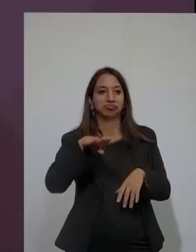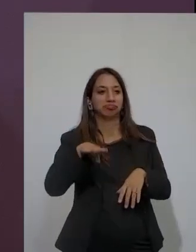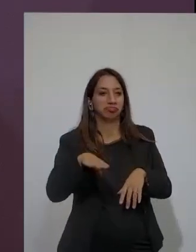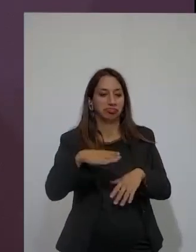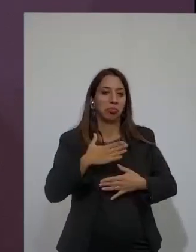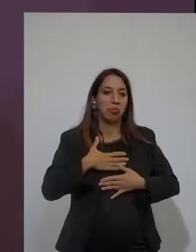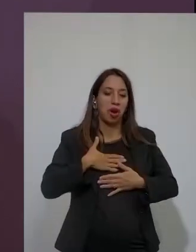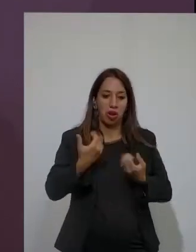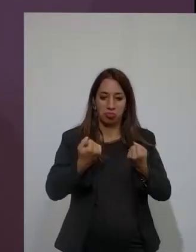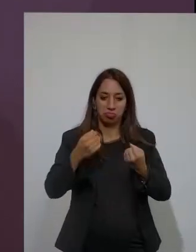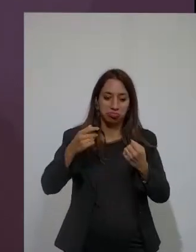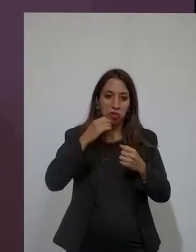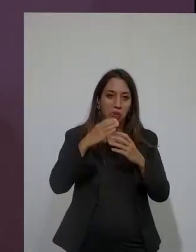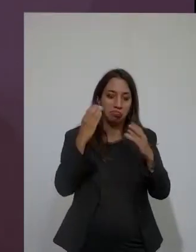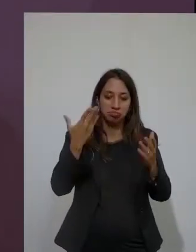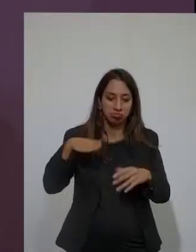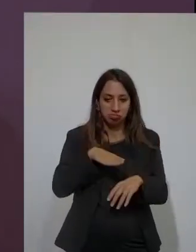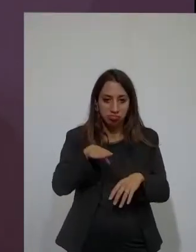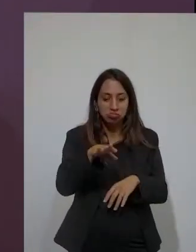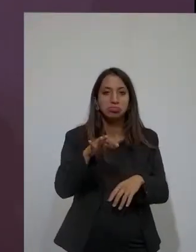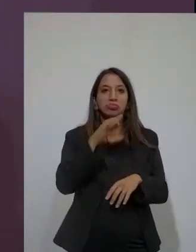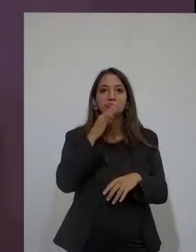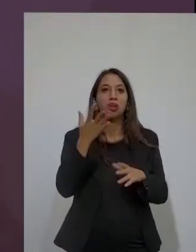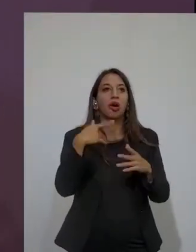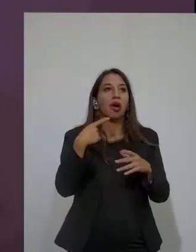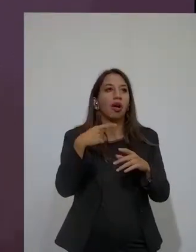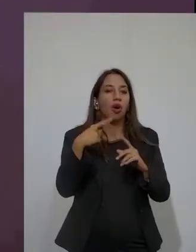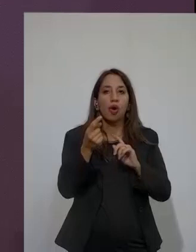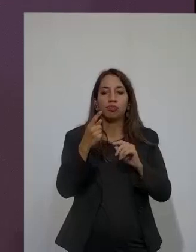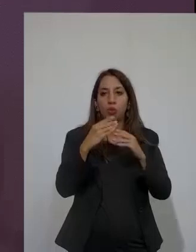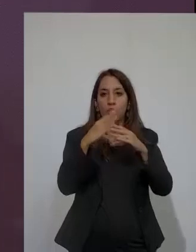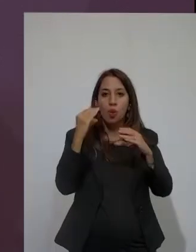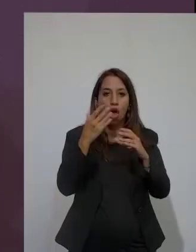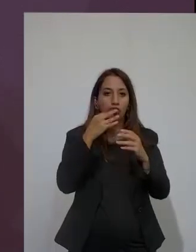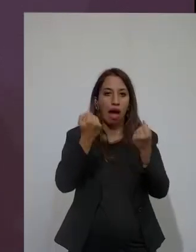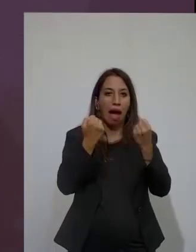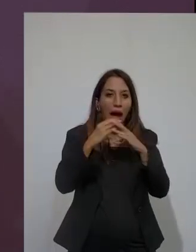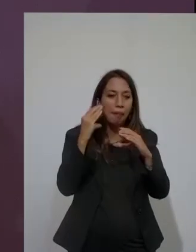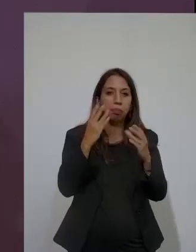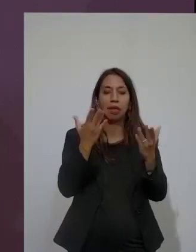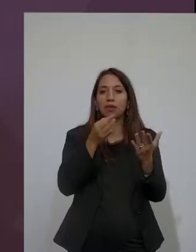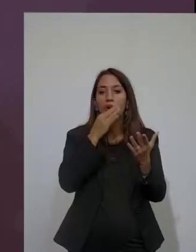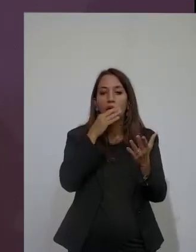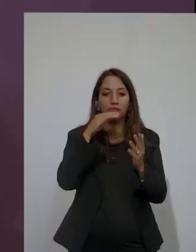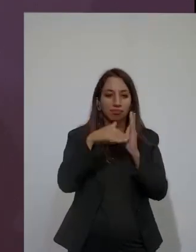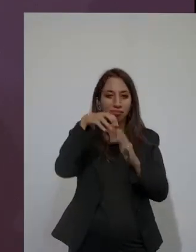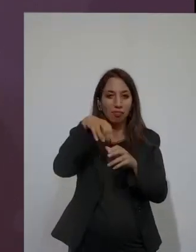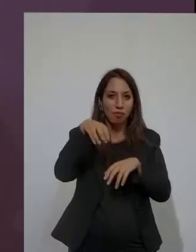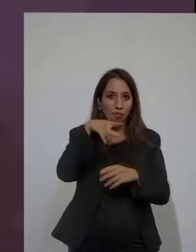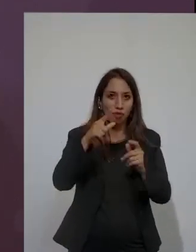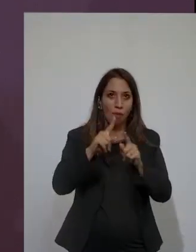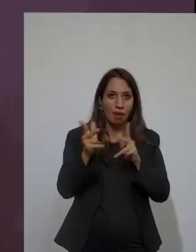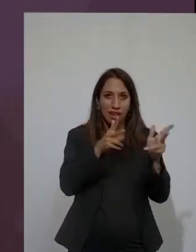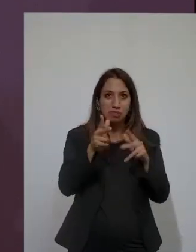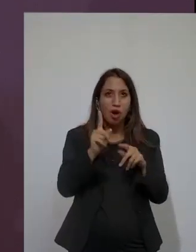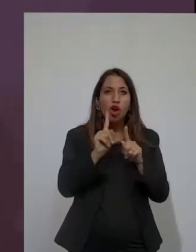proprio o allestito dal gestore, quindi tenda, roulotte, camper o unità abitativa mobile, e non un volume